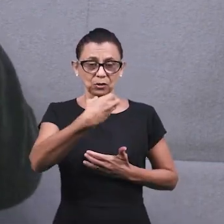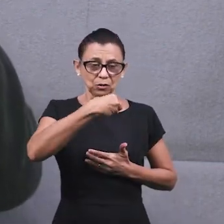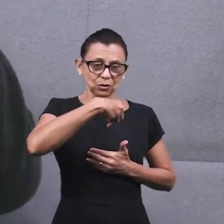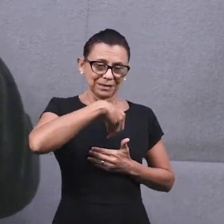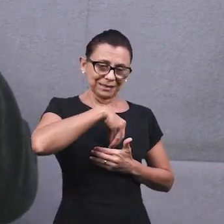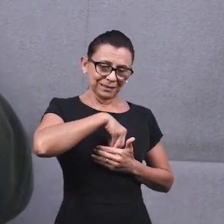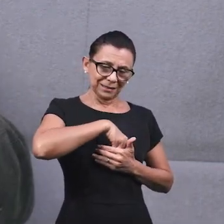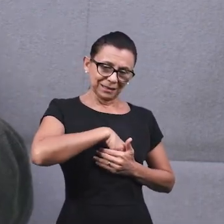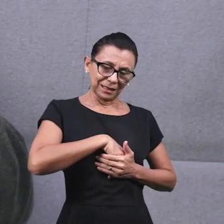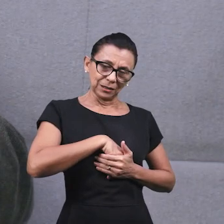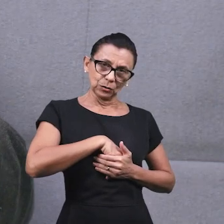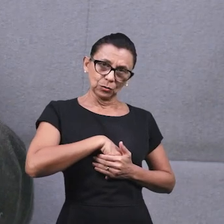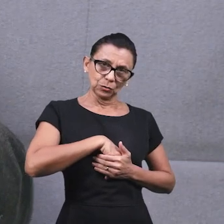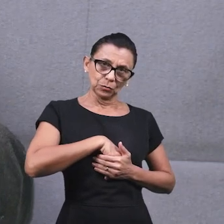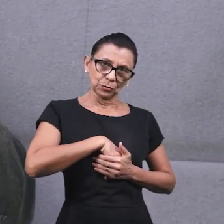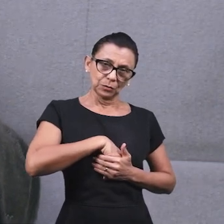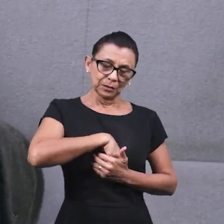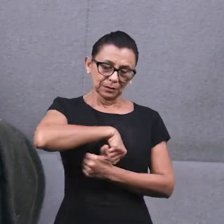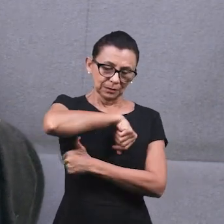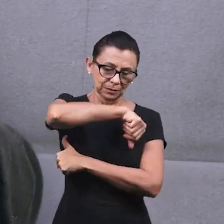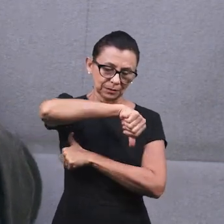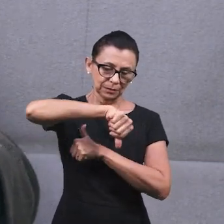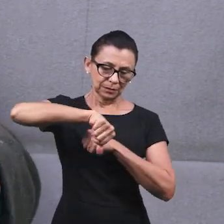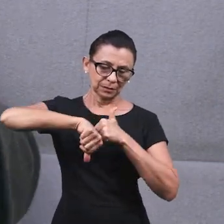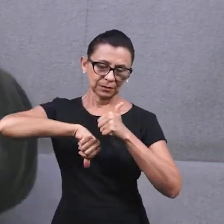l'intérieur, dans le cœur de l'homme,